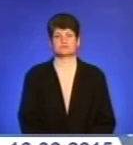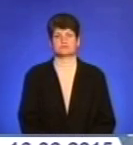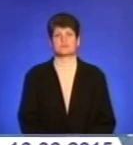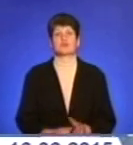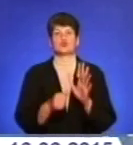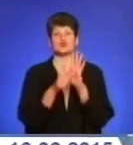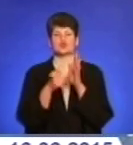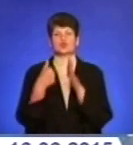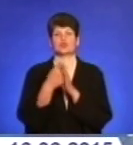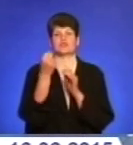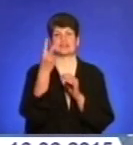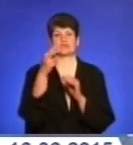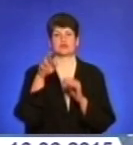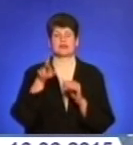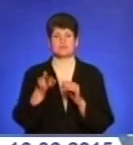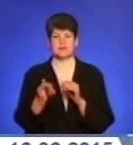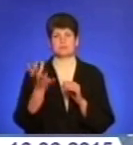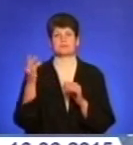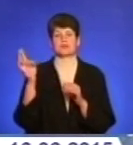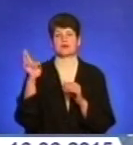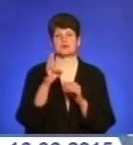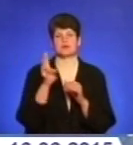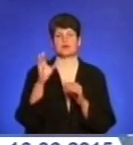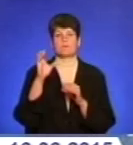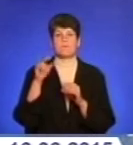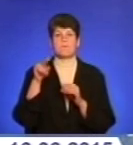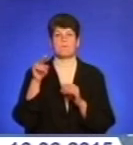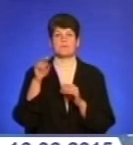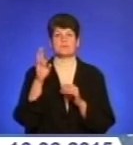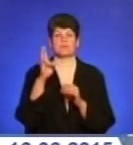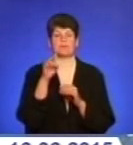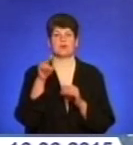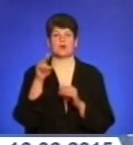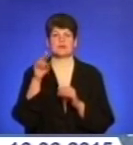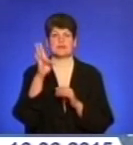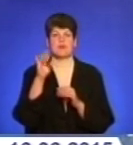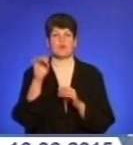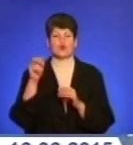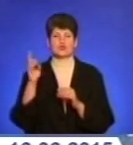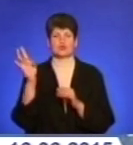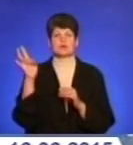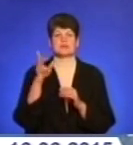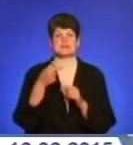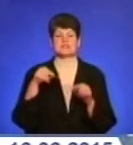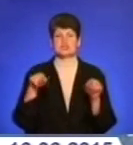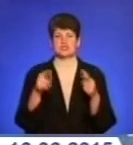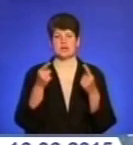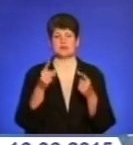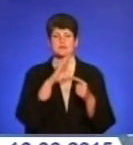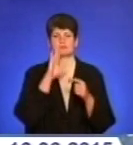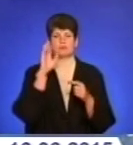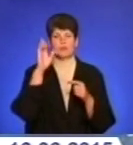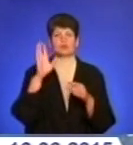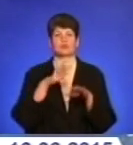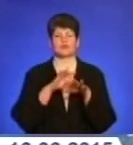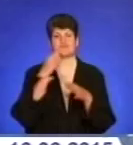З 6 до 12 липня на парафії Архікатедрального собору непорочного зачаття Пресвятої Богородиці Української греко-католицької церкви